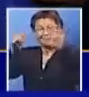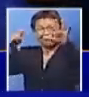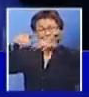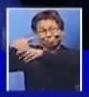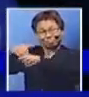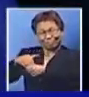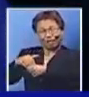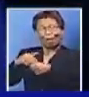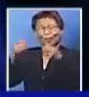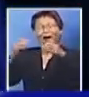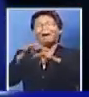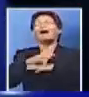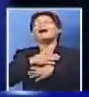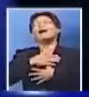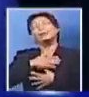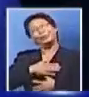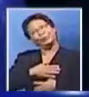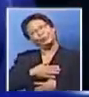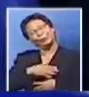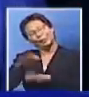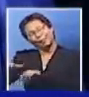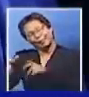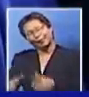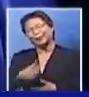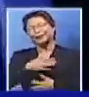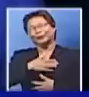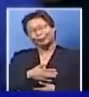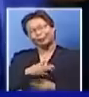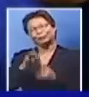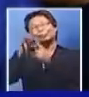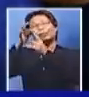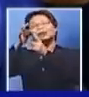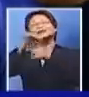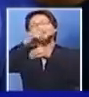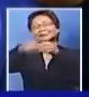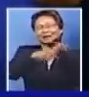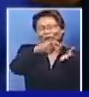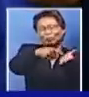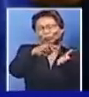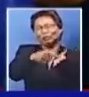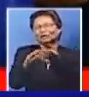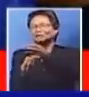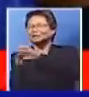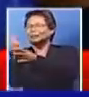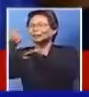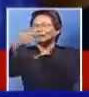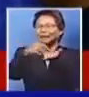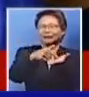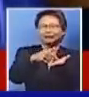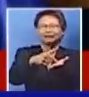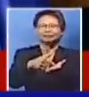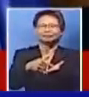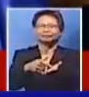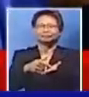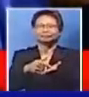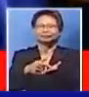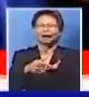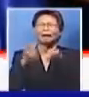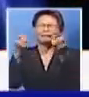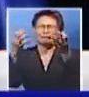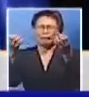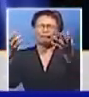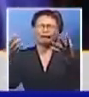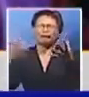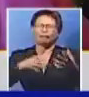memberikan banyak kelegaan kepada peneroka, terutama sekali berkenaan dengan hutang pembangunan tanam semula yang mana banyak